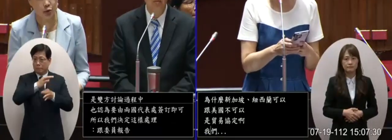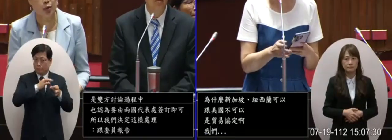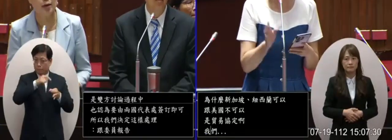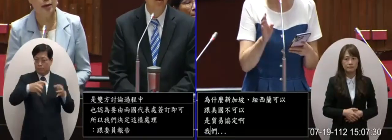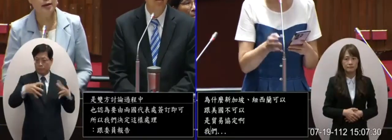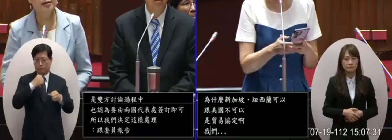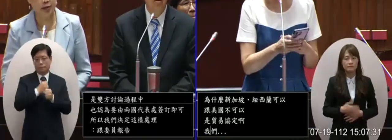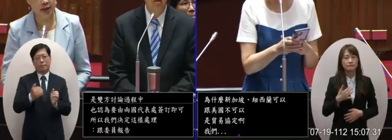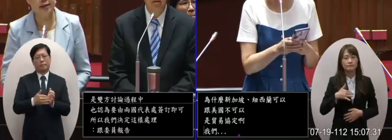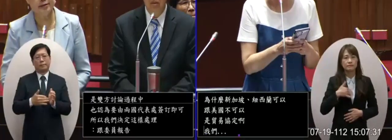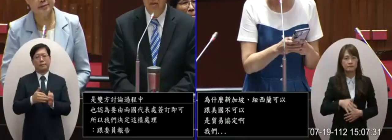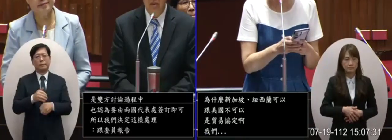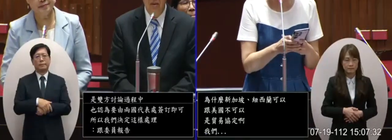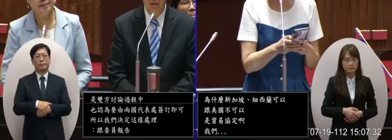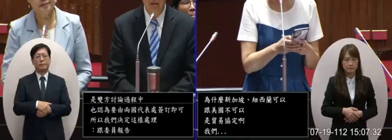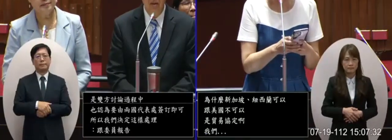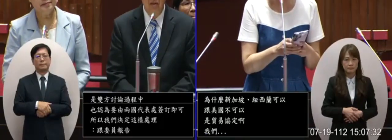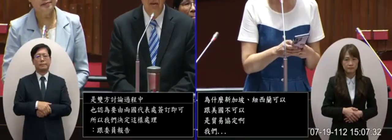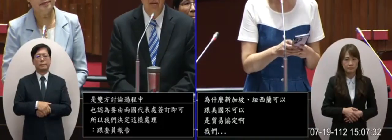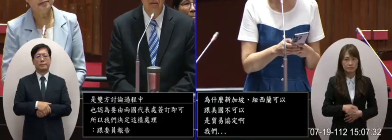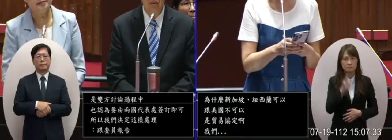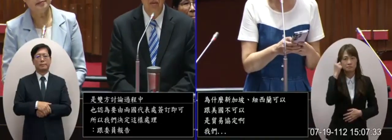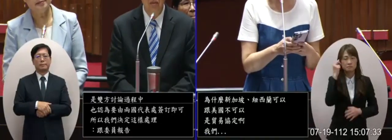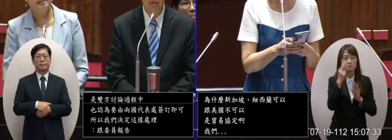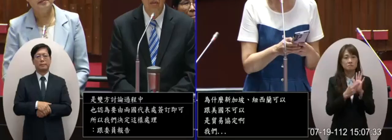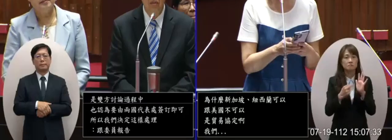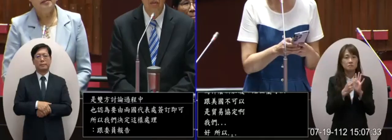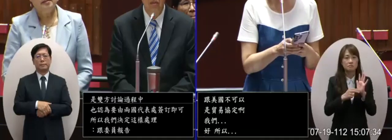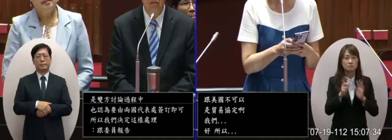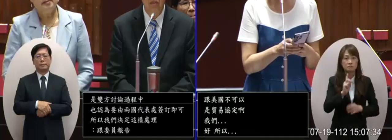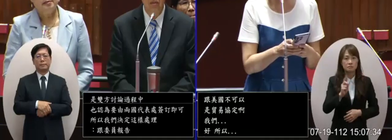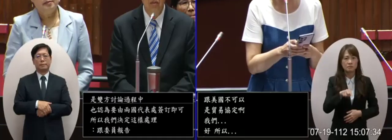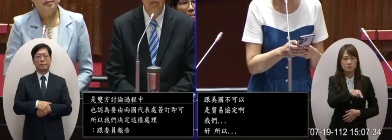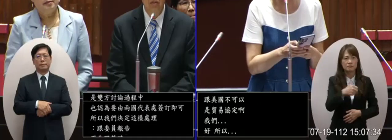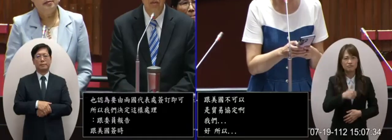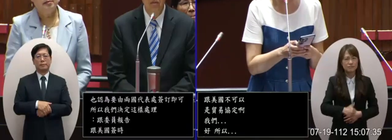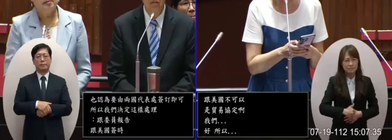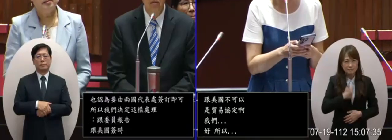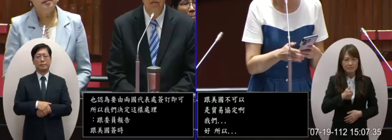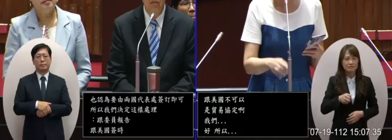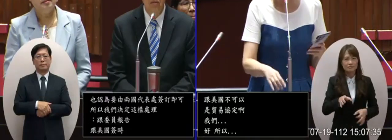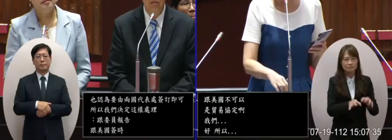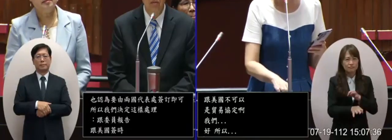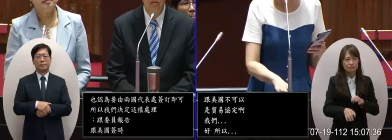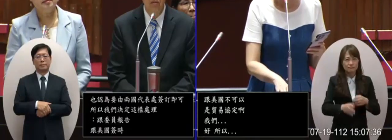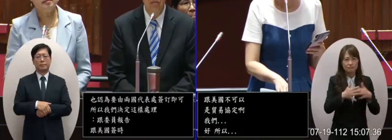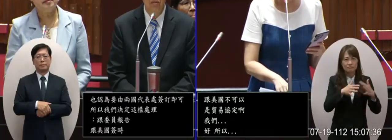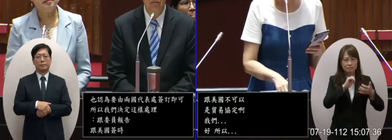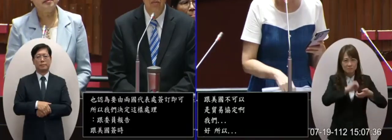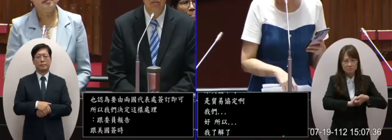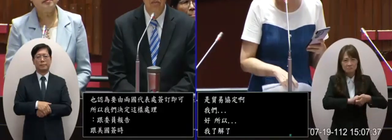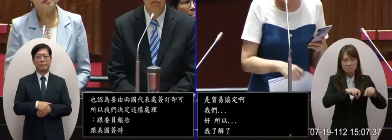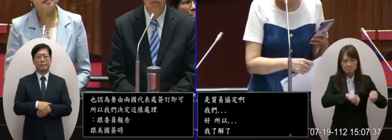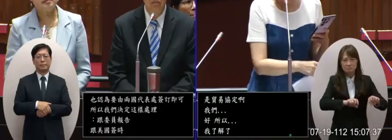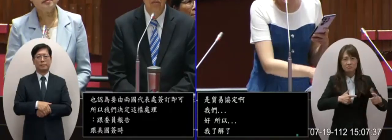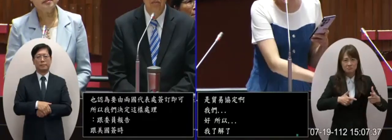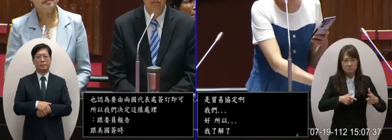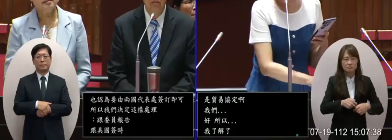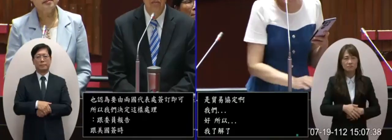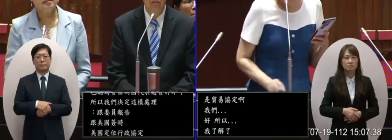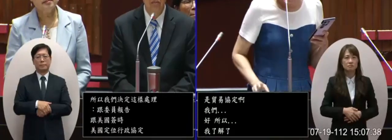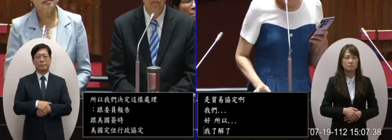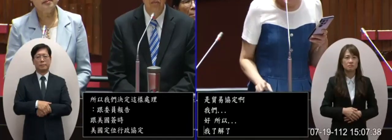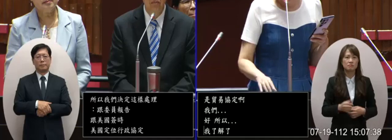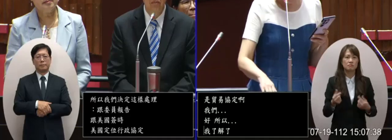的合作。 我了解了， 对， 因为要把它解释成是不是一个真正的贸易协定，但是呢，你们的不